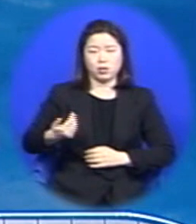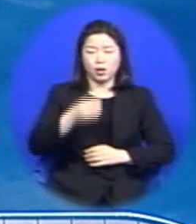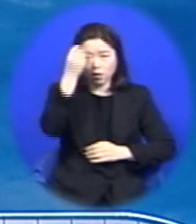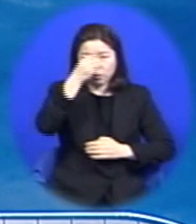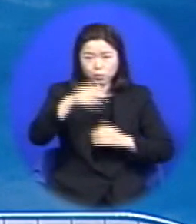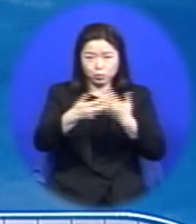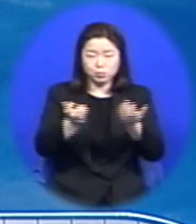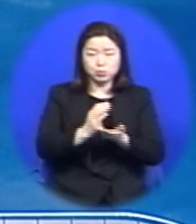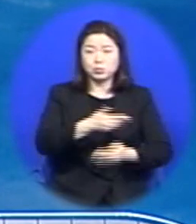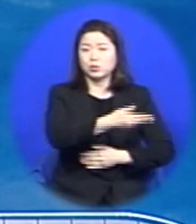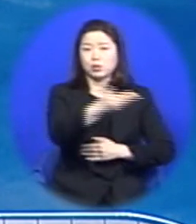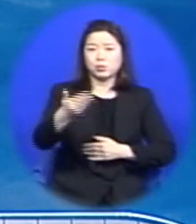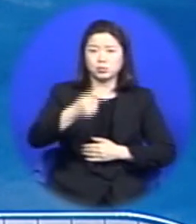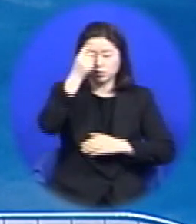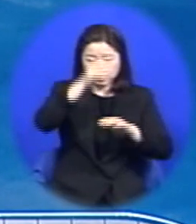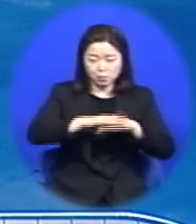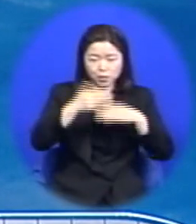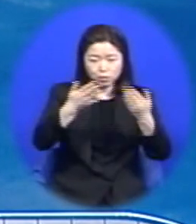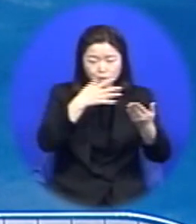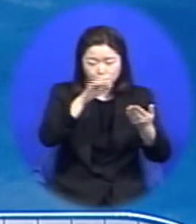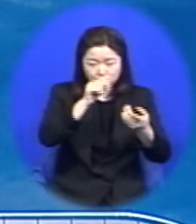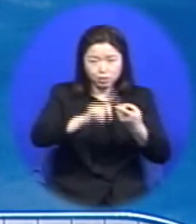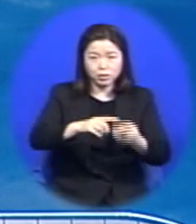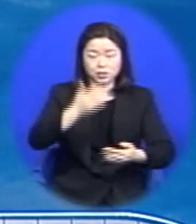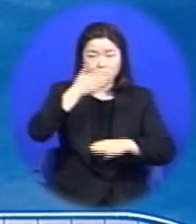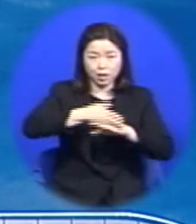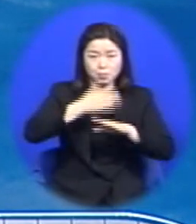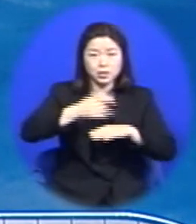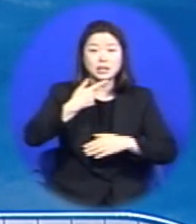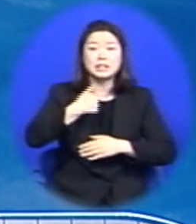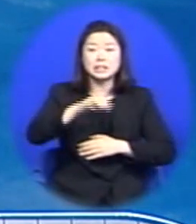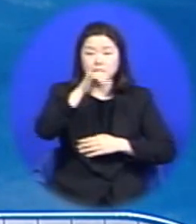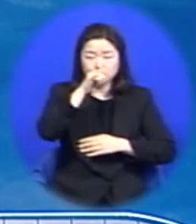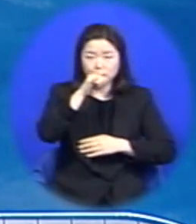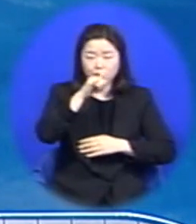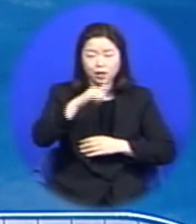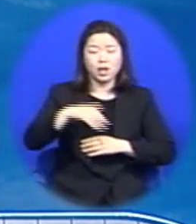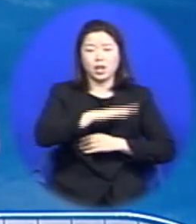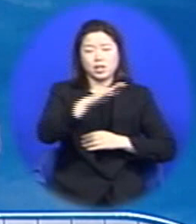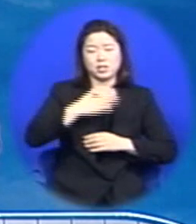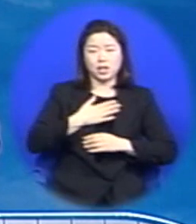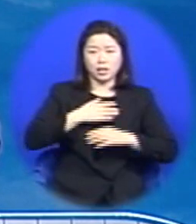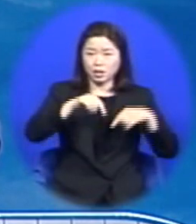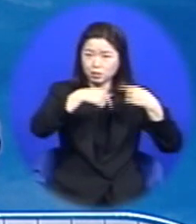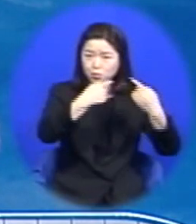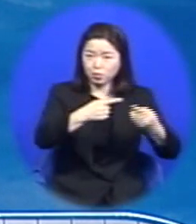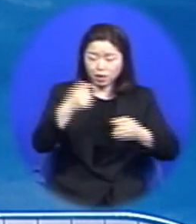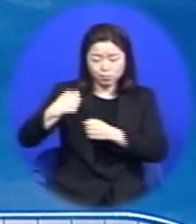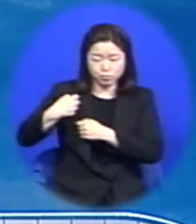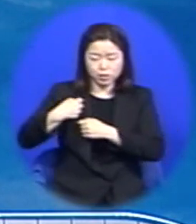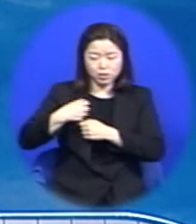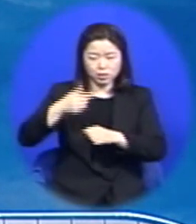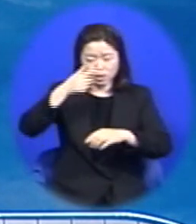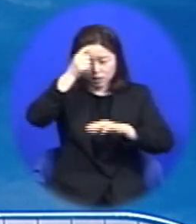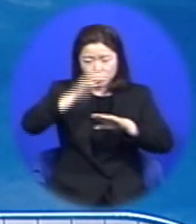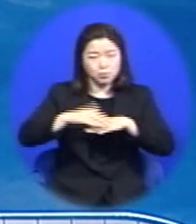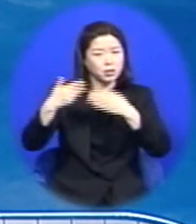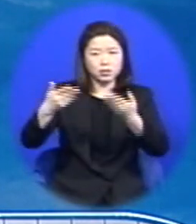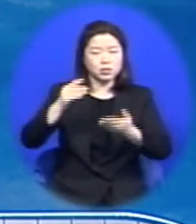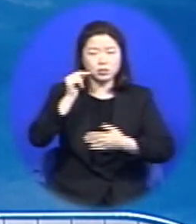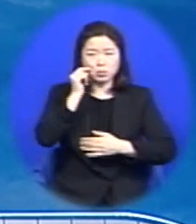대해 감사하신 적이 있으신지요? 제가 속한 부대는 예배를 거의 드리지 못합니다. 이곳에 온 첫